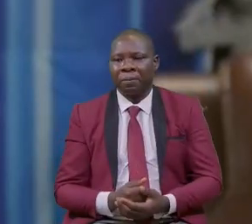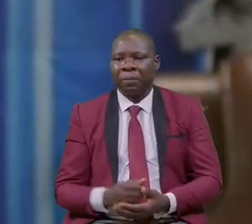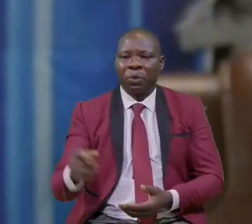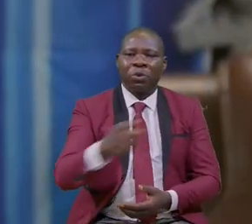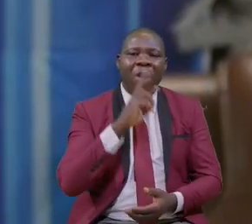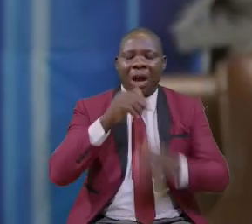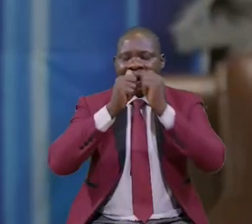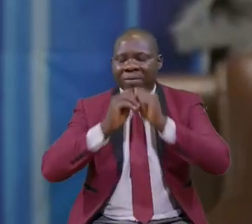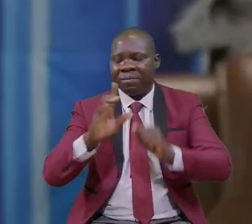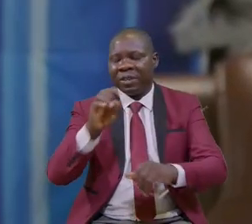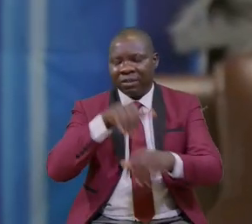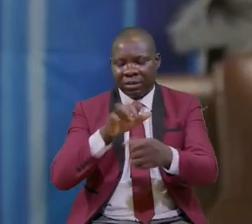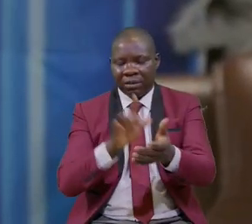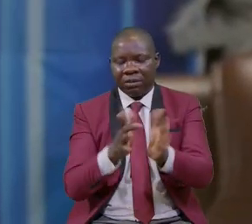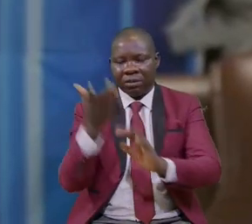Tu es béni.